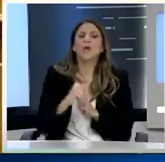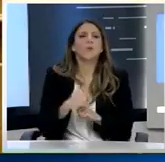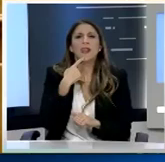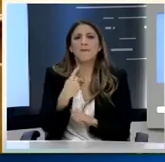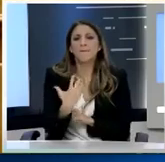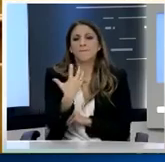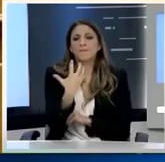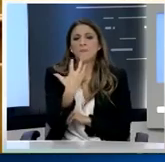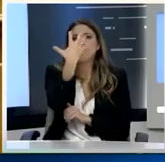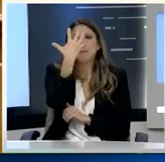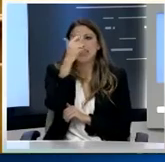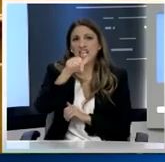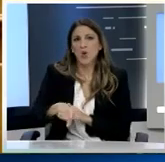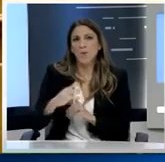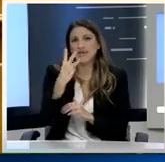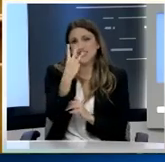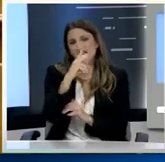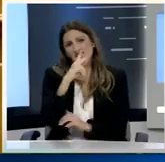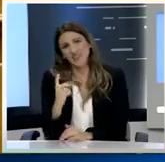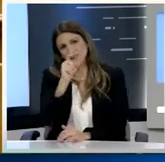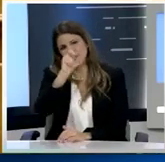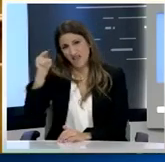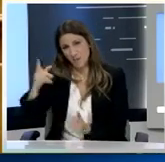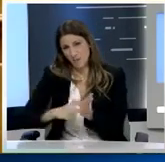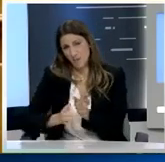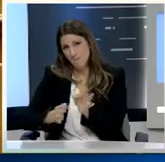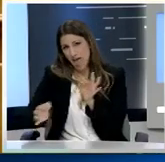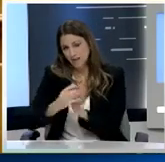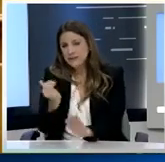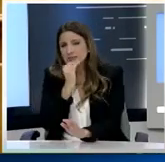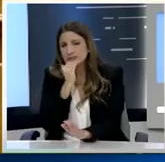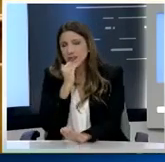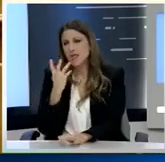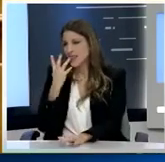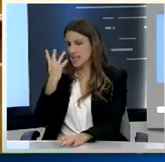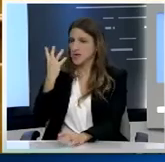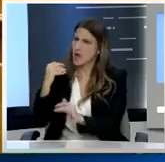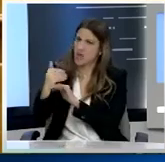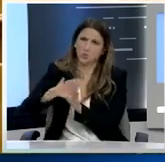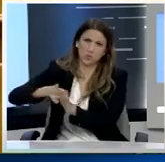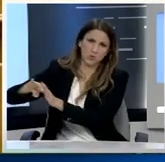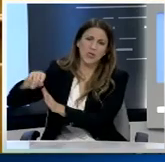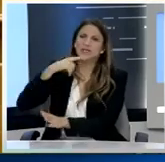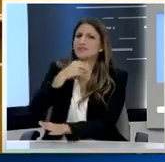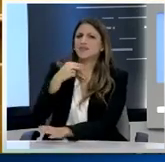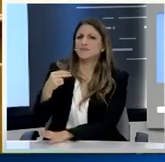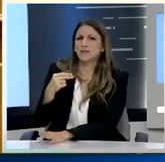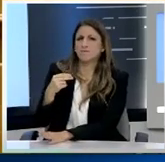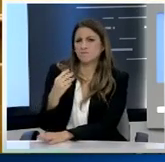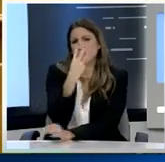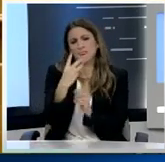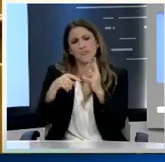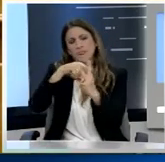5,3 δισεκατομμυρίων ευρώ, άμεσα, ας αφήσουμε την τετραετία, σημαίνει ένα από τα εξής